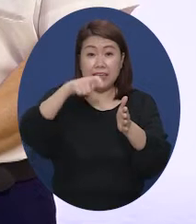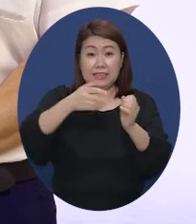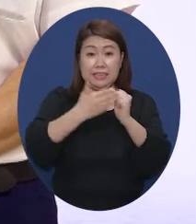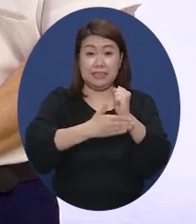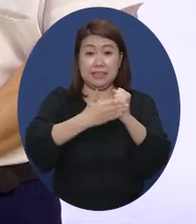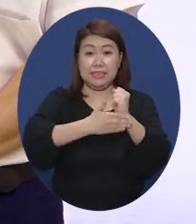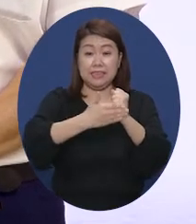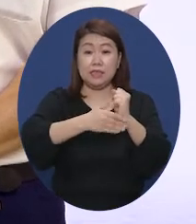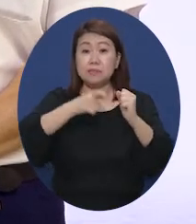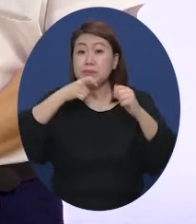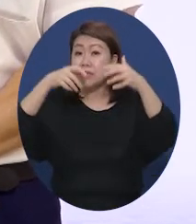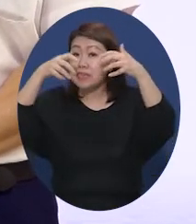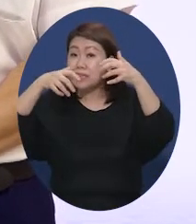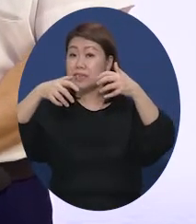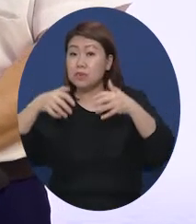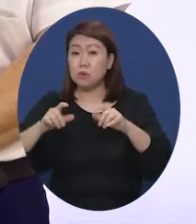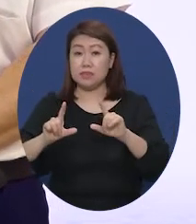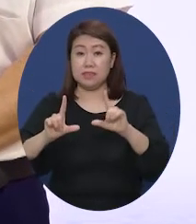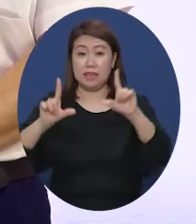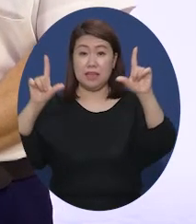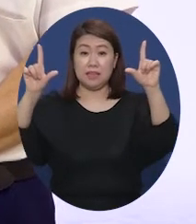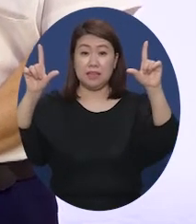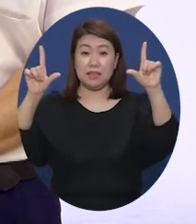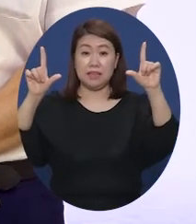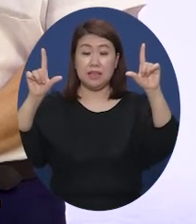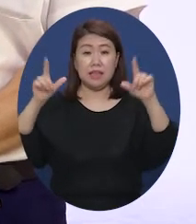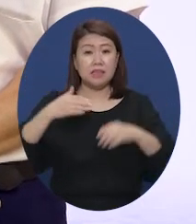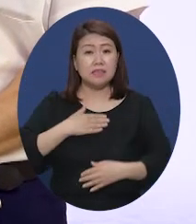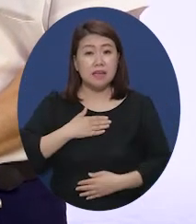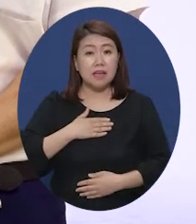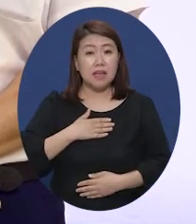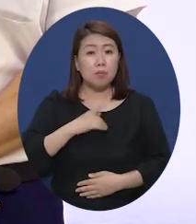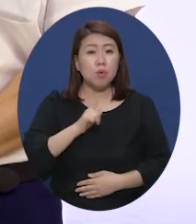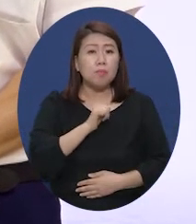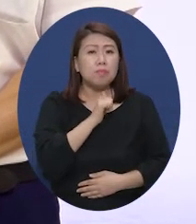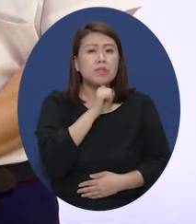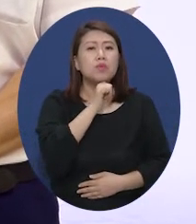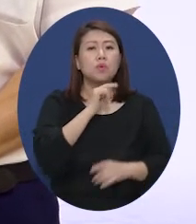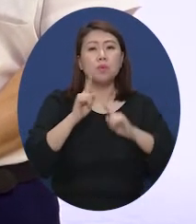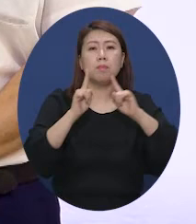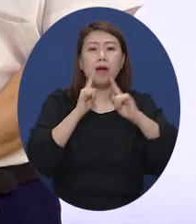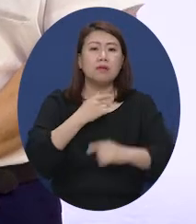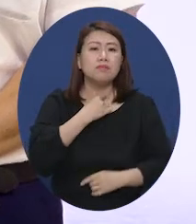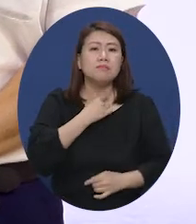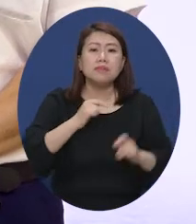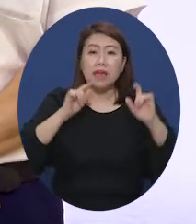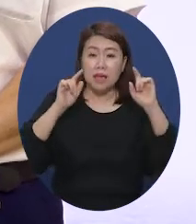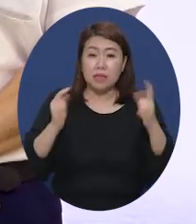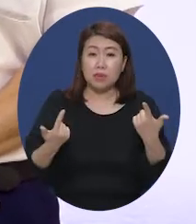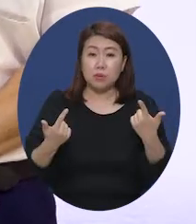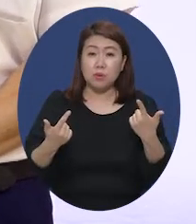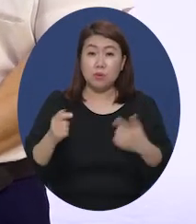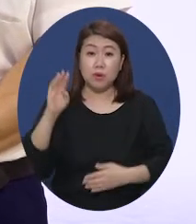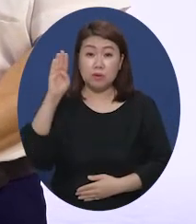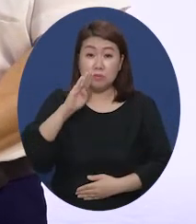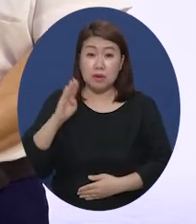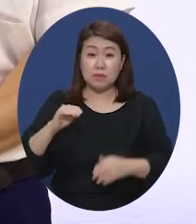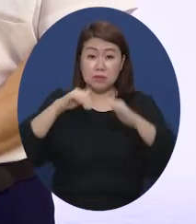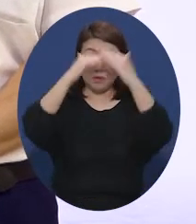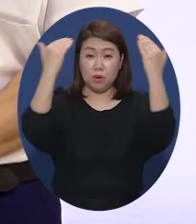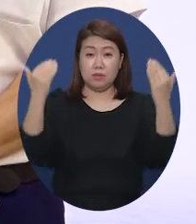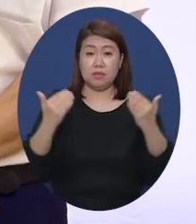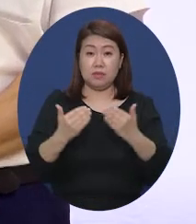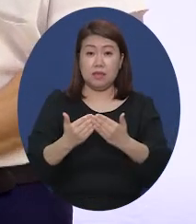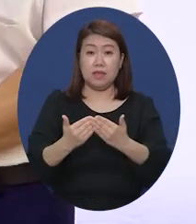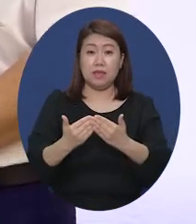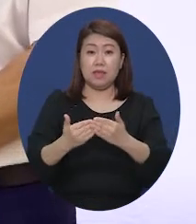시내 모습인데요. 이제 비 오는 날이었는데, 이 모습은 그렇게 제가 뭐 빈곤을 얘기하려는 게 아니고, 사실상 브라질 전역을